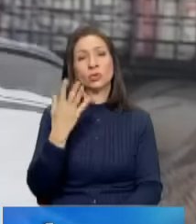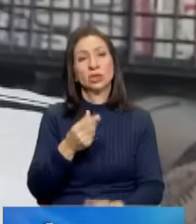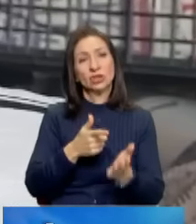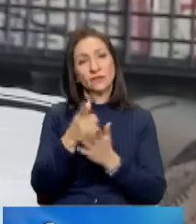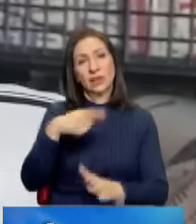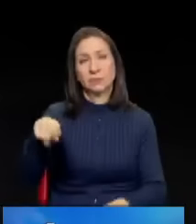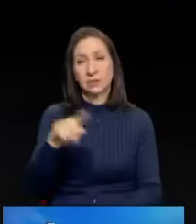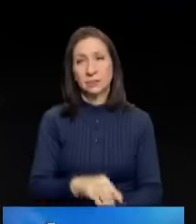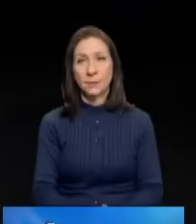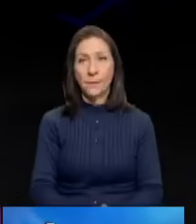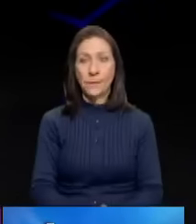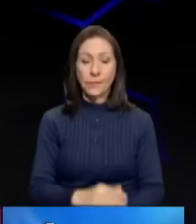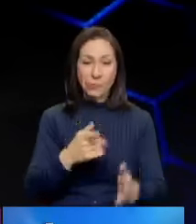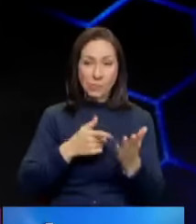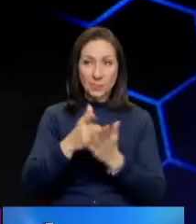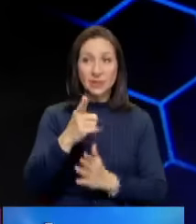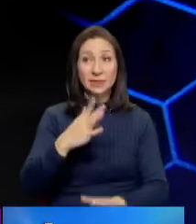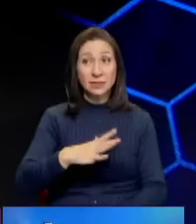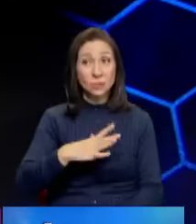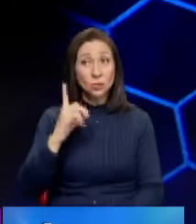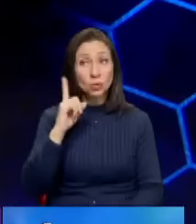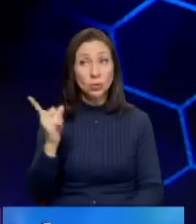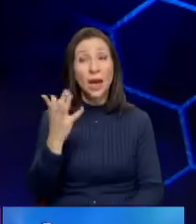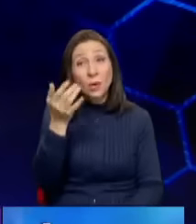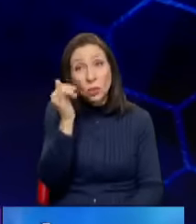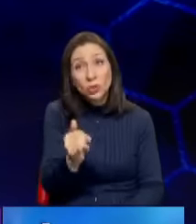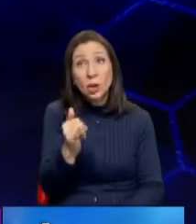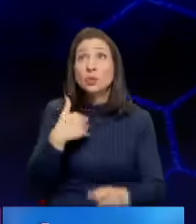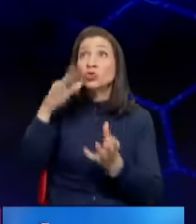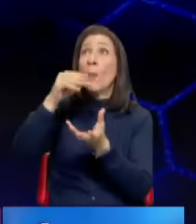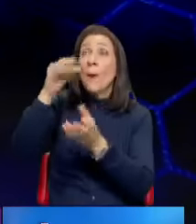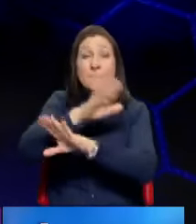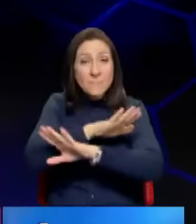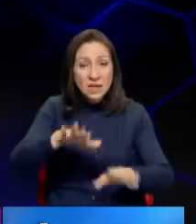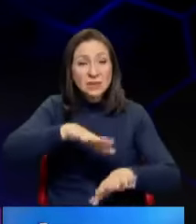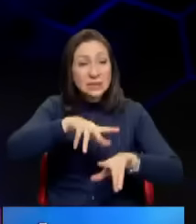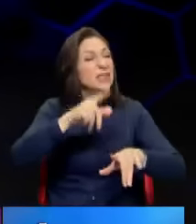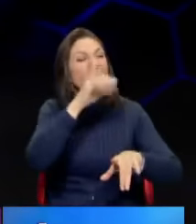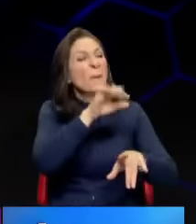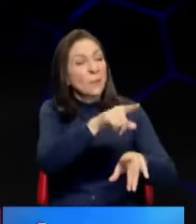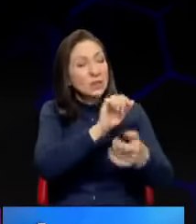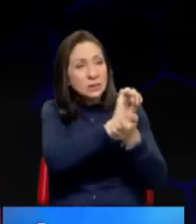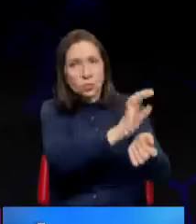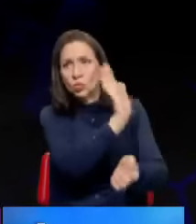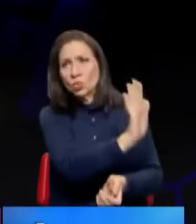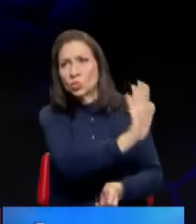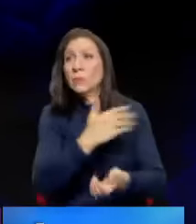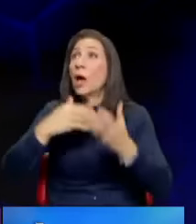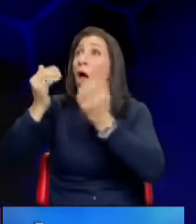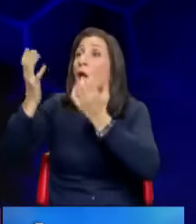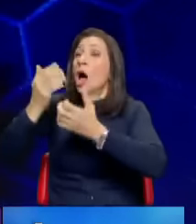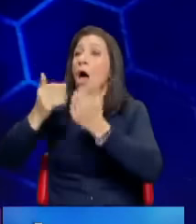çiftçilerimiz. Çiftçinin talebini duydunuz mu? Yani en azından hasat bitene kadar hırsızlık yapanları içeri atsalar biz